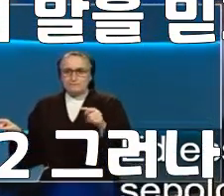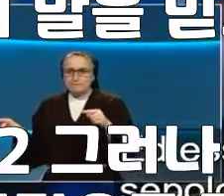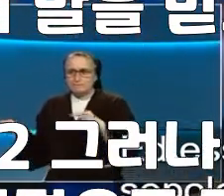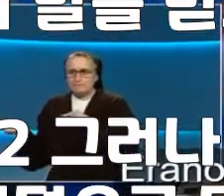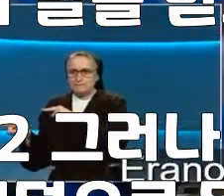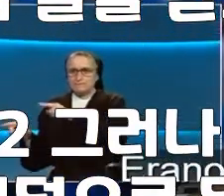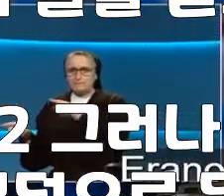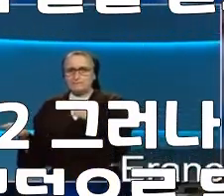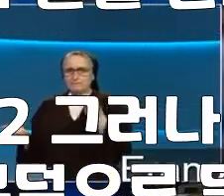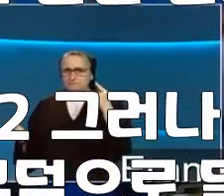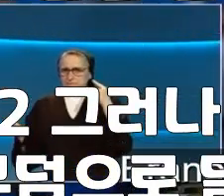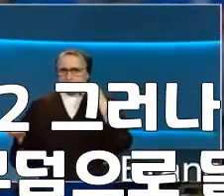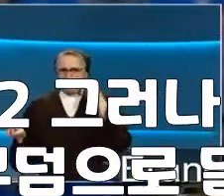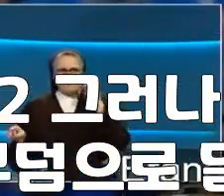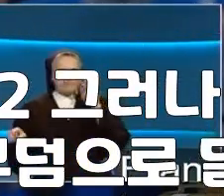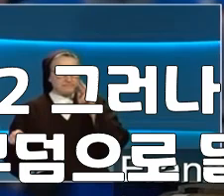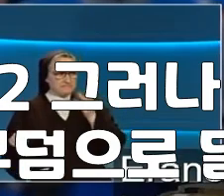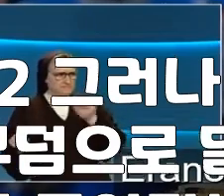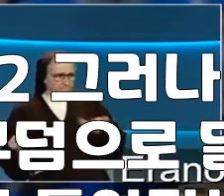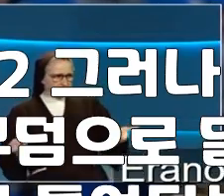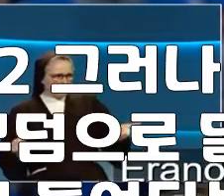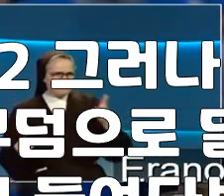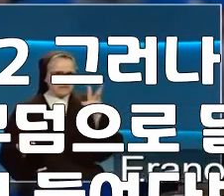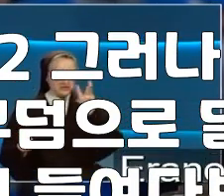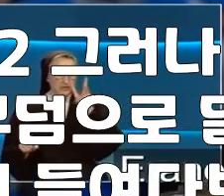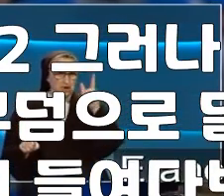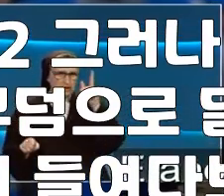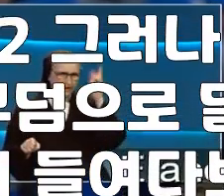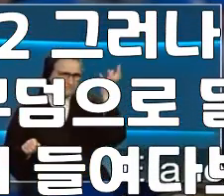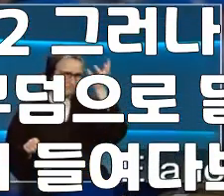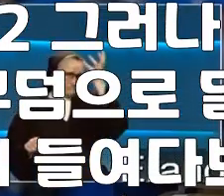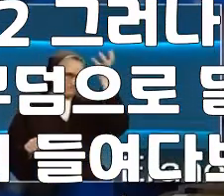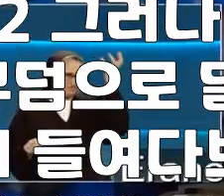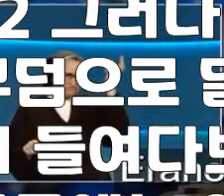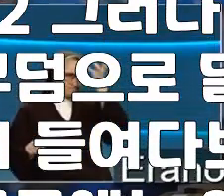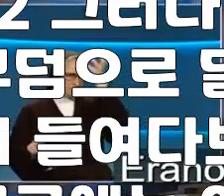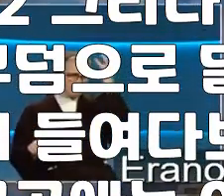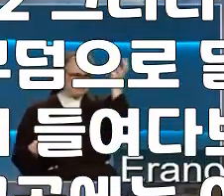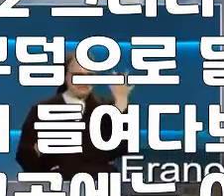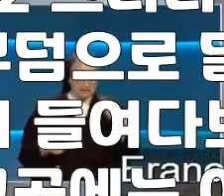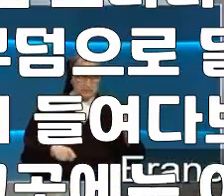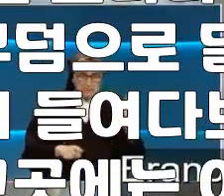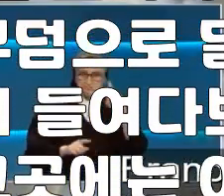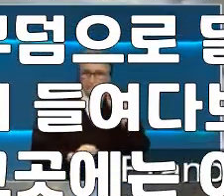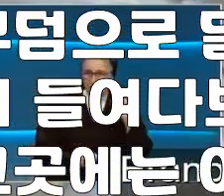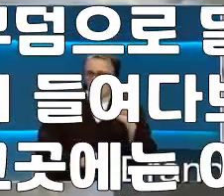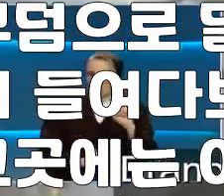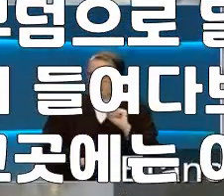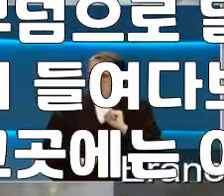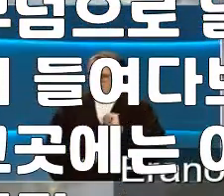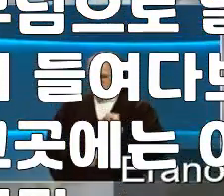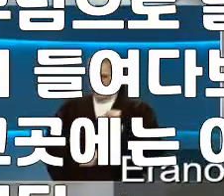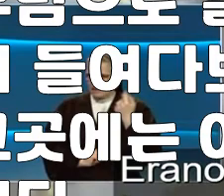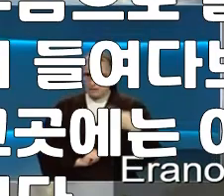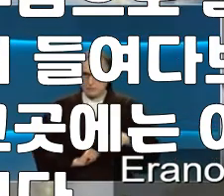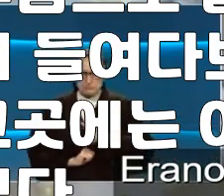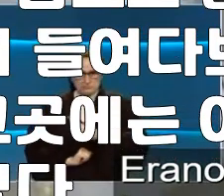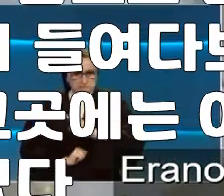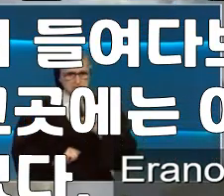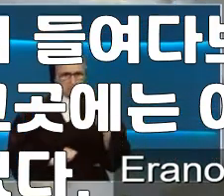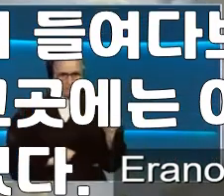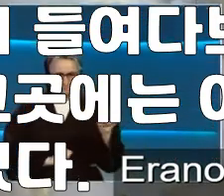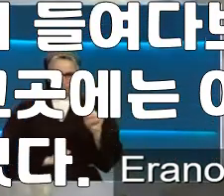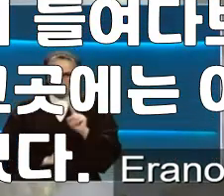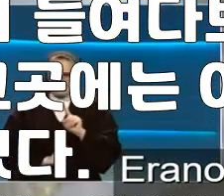Quelle parole parvero a loro come un vaneggiamento e non credevano ad esse.